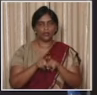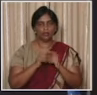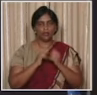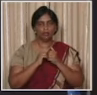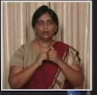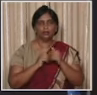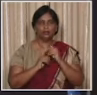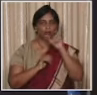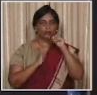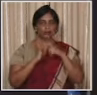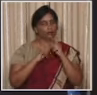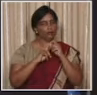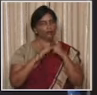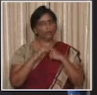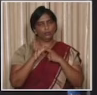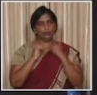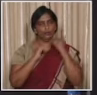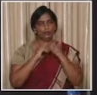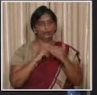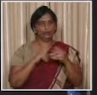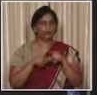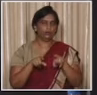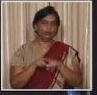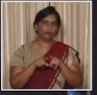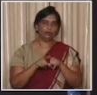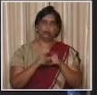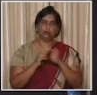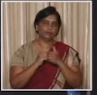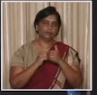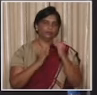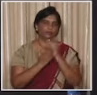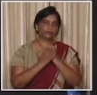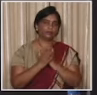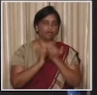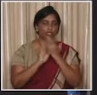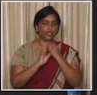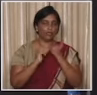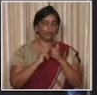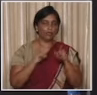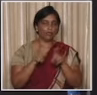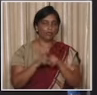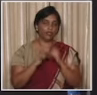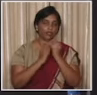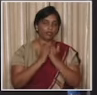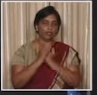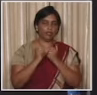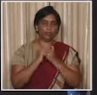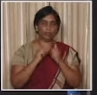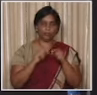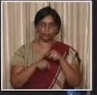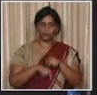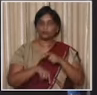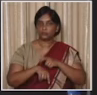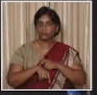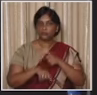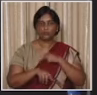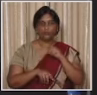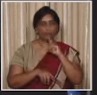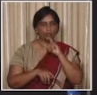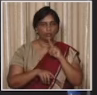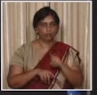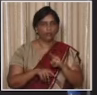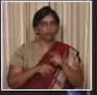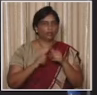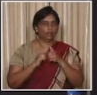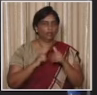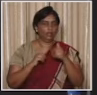5 වෙනිදා. ඊට කලින් ඒ අඩුපාඩු හදාගන්න කියන එකත් මේ අවස්ථාවේදී සිරිමු නිලධාරින්ට මම මේ අවස්ථාවේදී ඔබතුමිටත් මේ පියනවා. ඒ